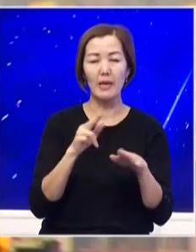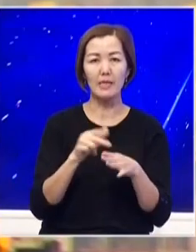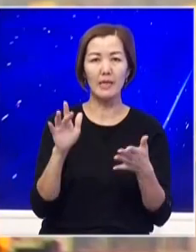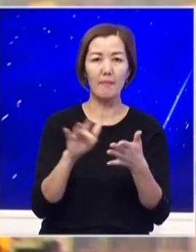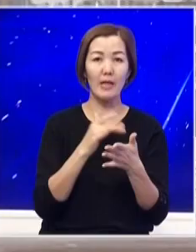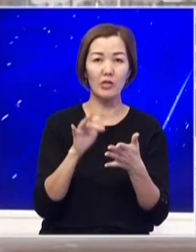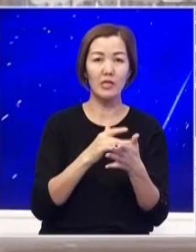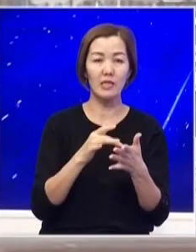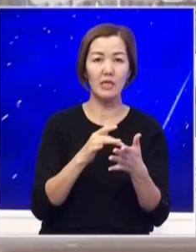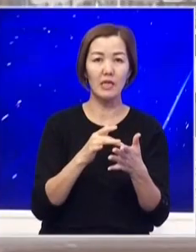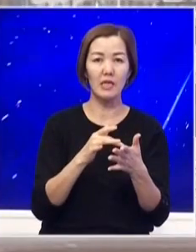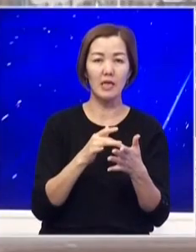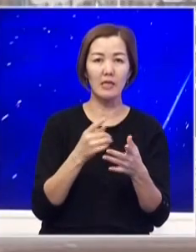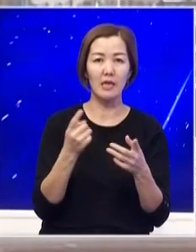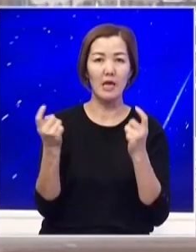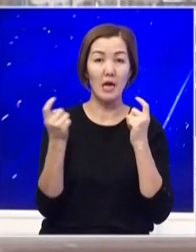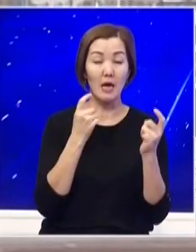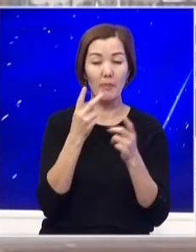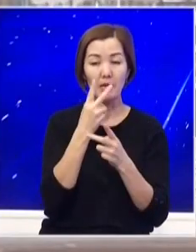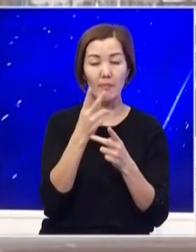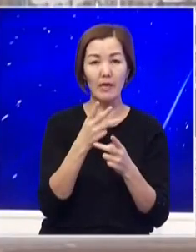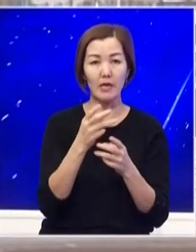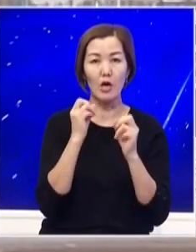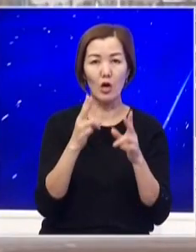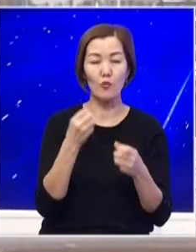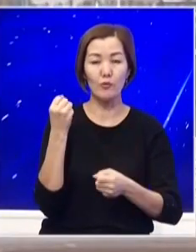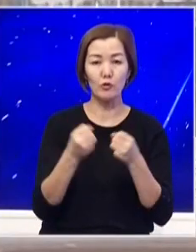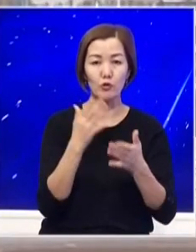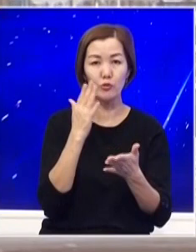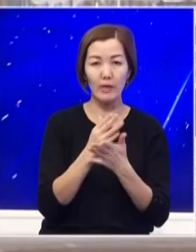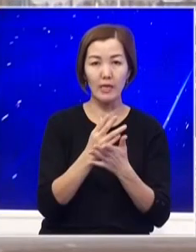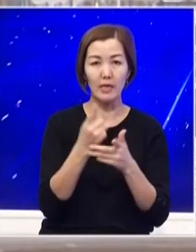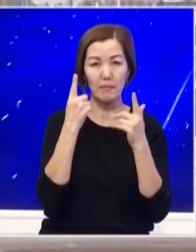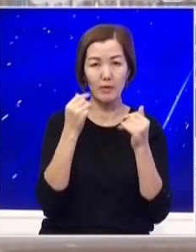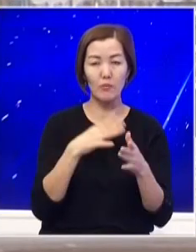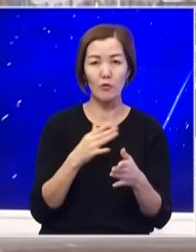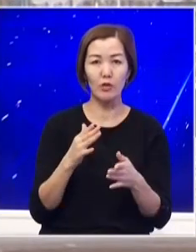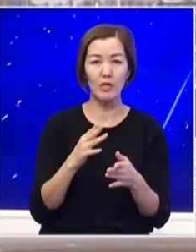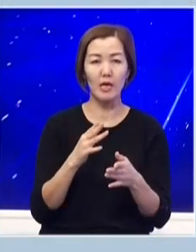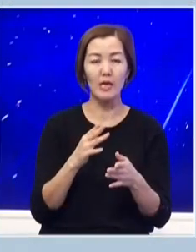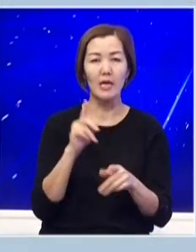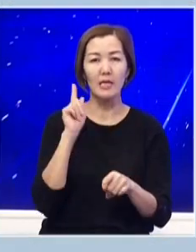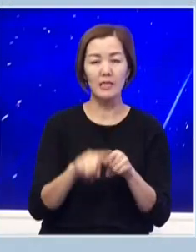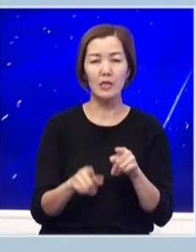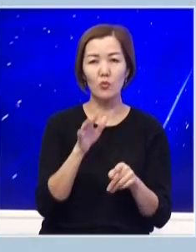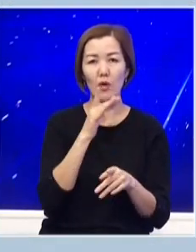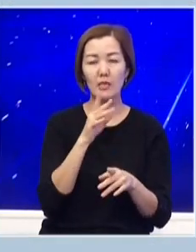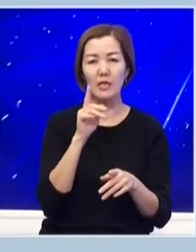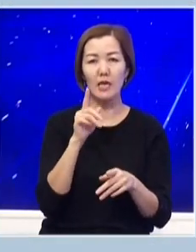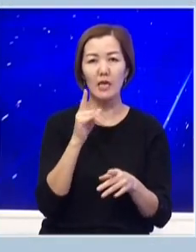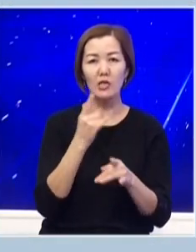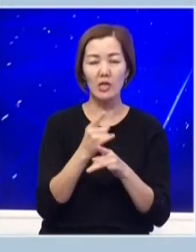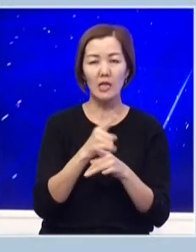түскен сигнал арқылы қауіпті жүргізуші жақындағанын біліп отырады. Қосымша көмегімен аз уақытта көлігіне жалған нөмір